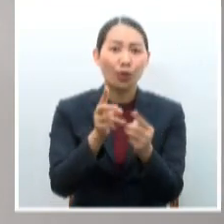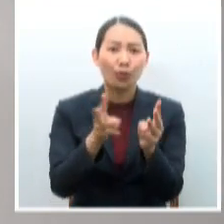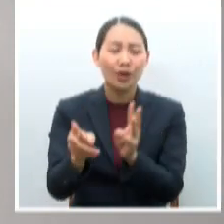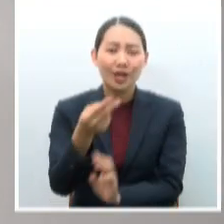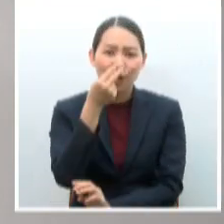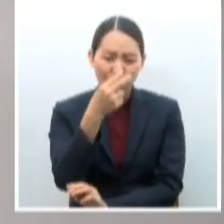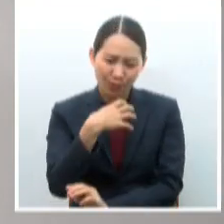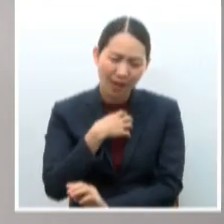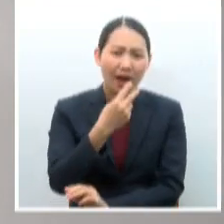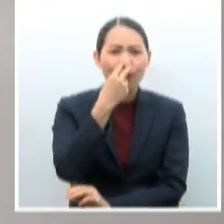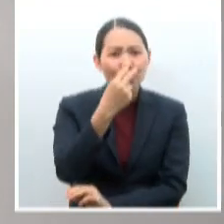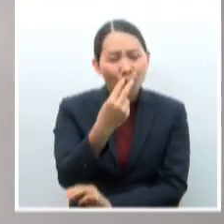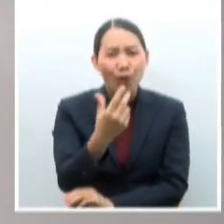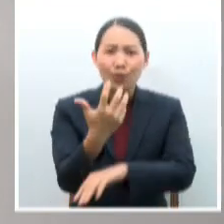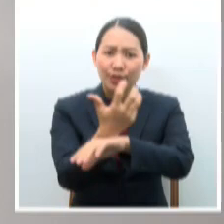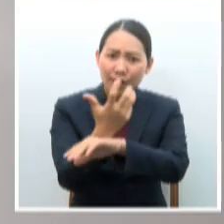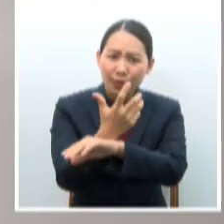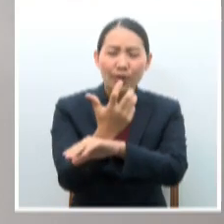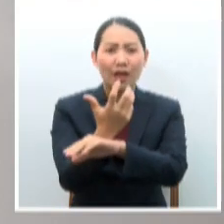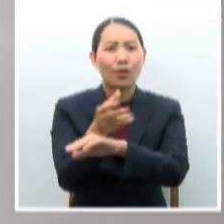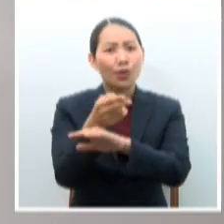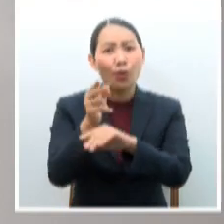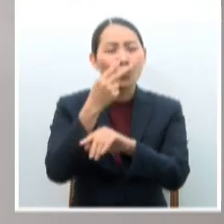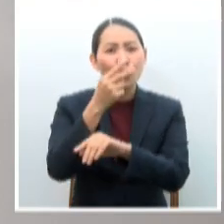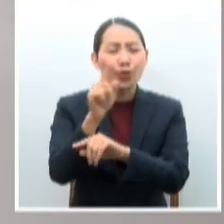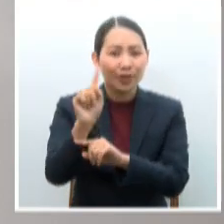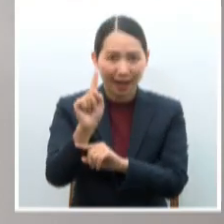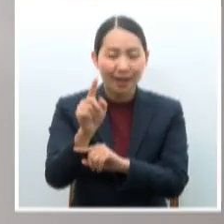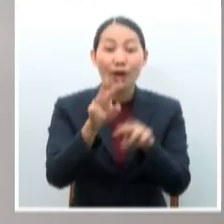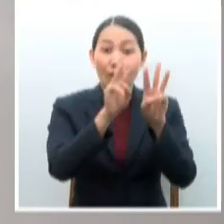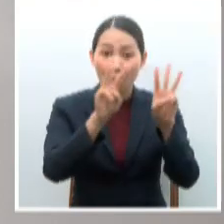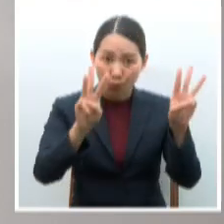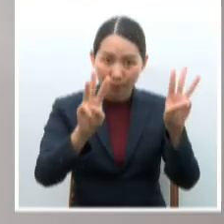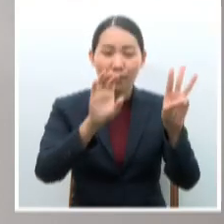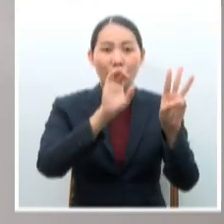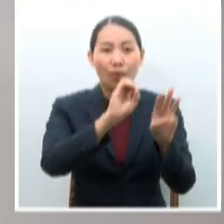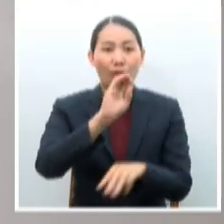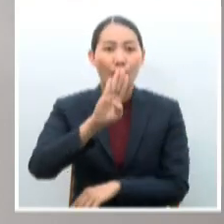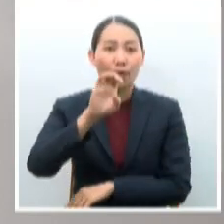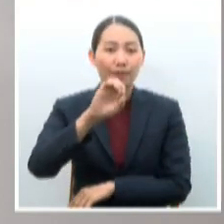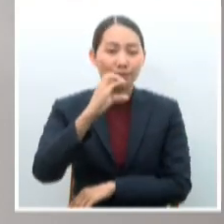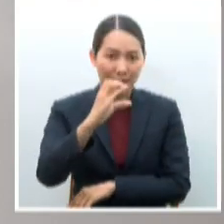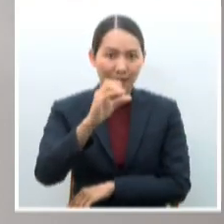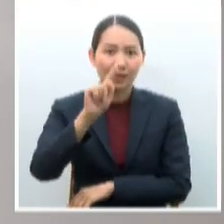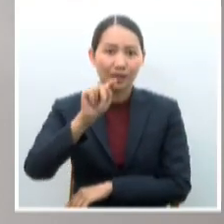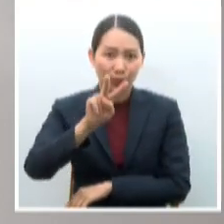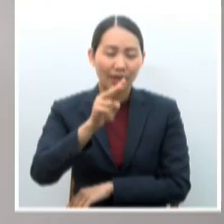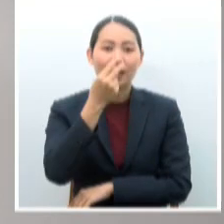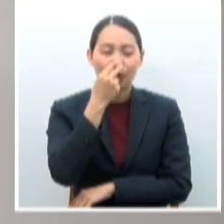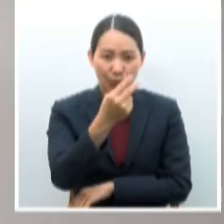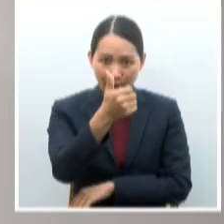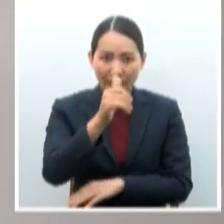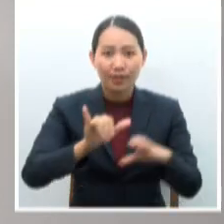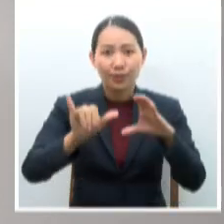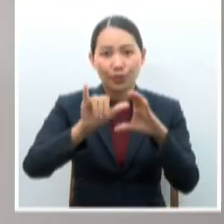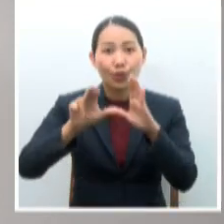ารของสปท. OBEC Channel ค่ะนอกจากจะเป็น www.obectv.tv จะเป็น YouTube จะเป็นFacebook TikTok หรือว่า Instagram แล้วนะ